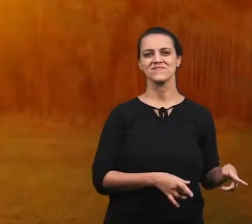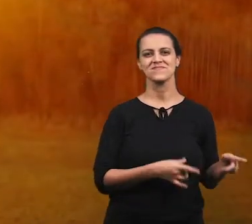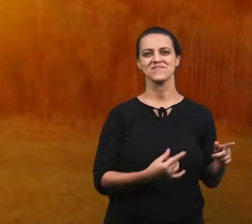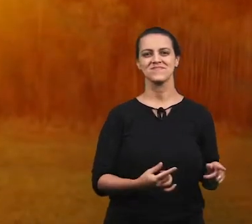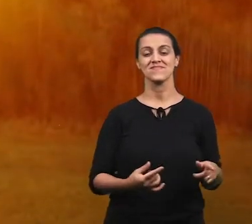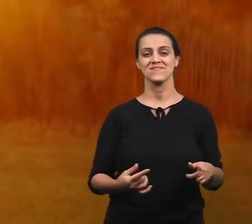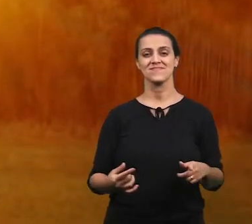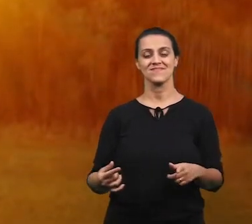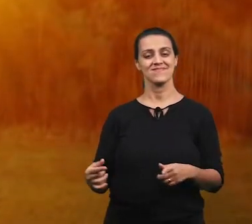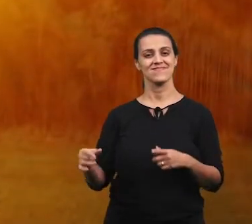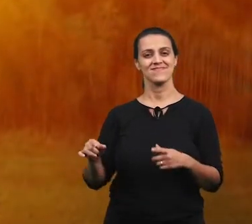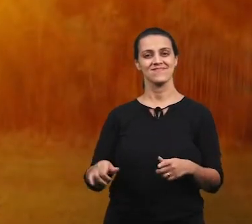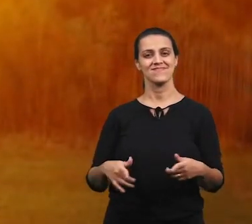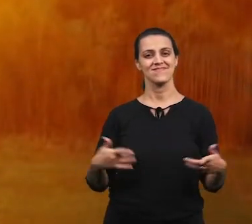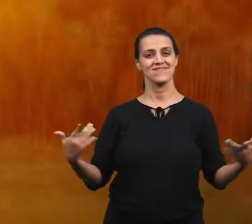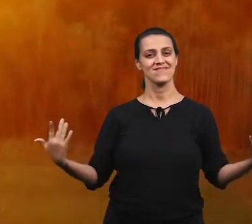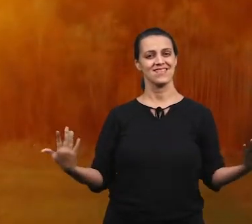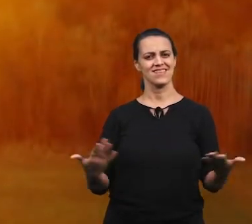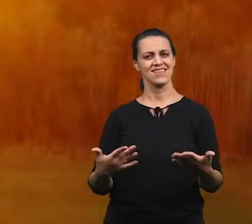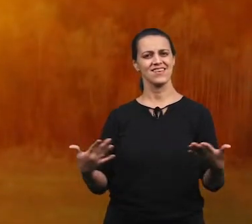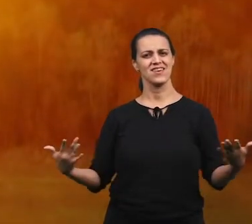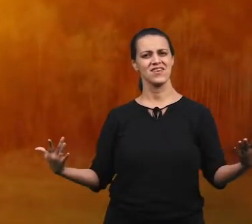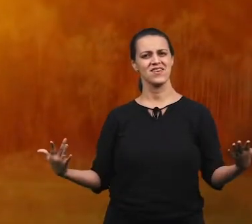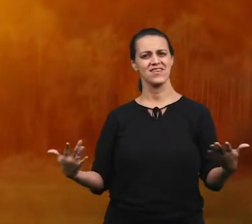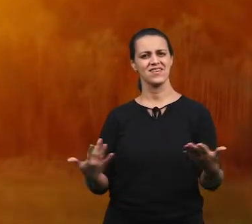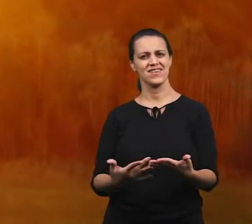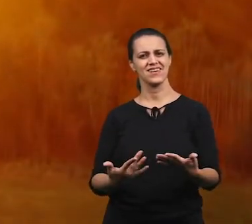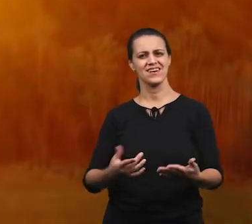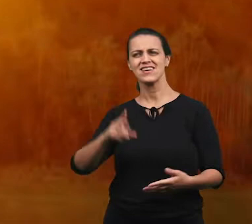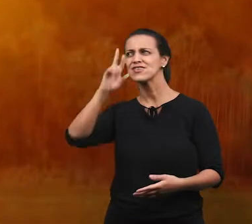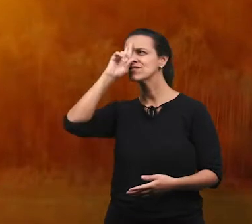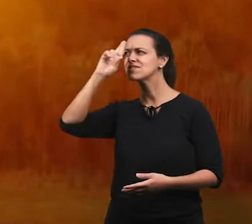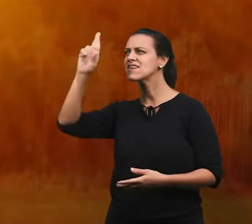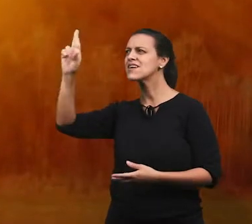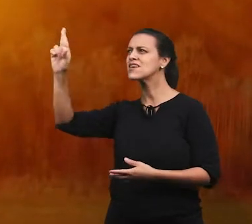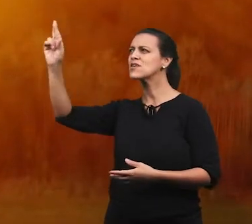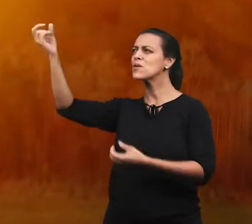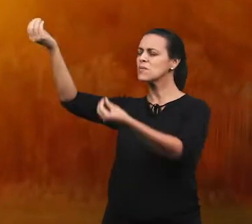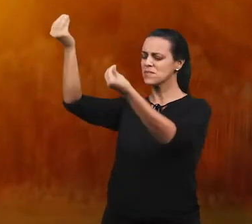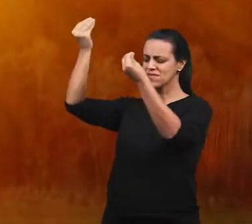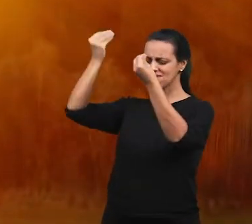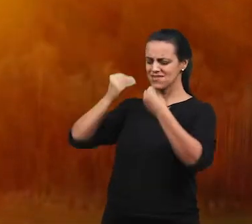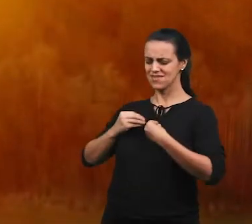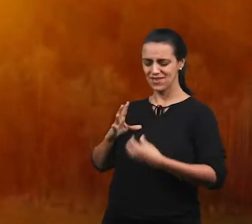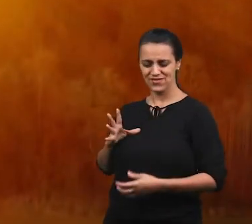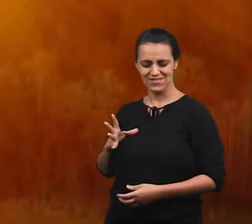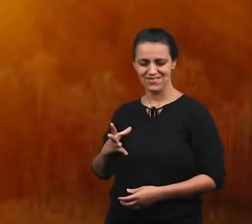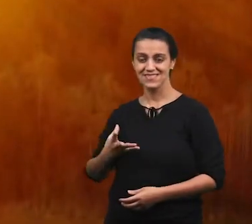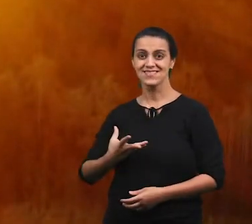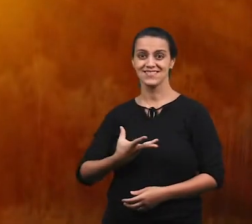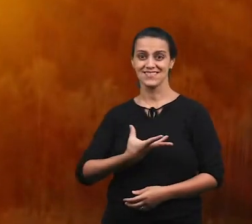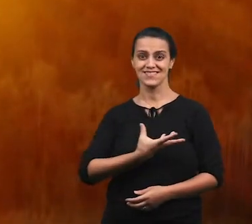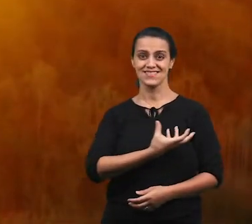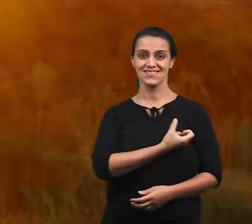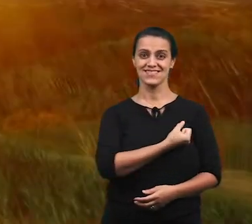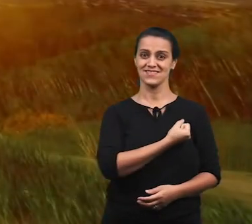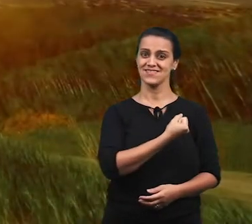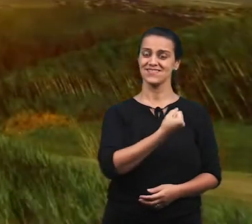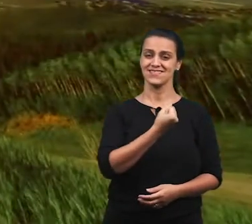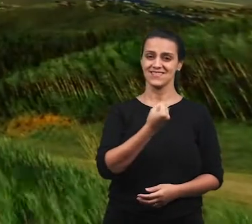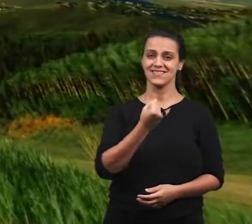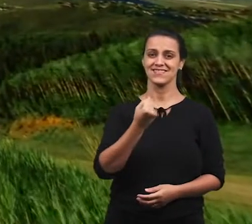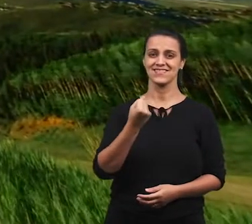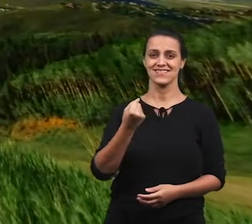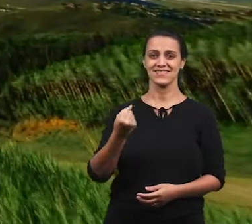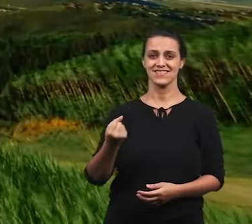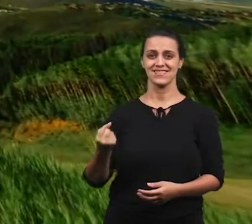Когда же плоть моя умрет? Придет борьбе конец. Меня в небесном доме ждет